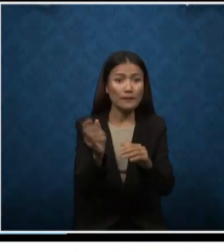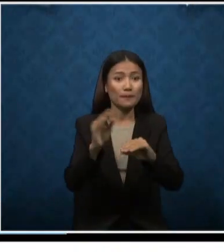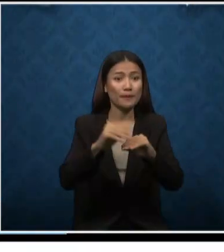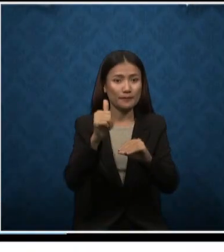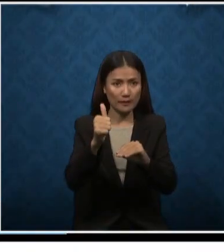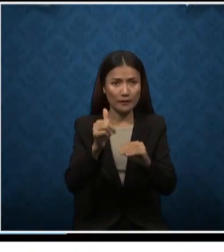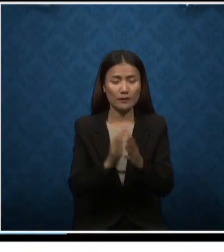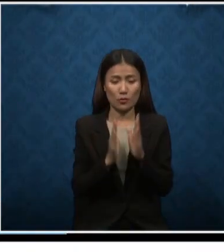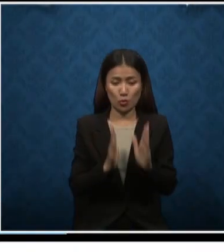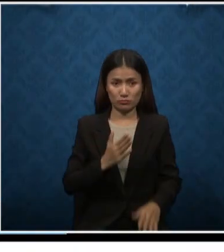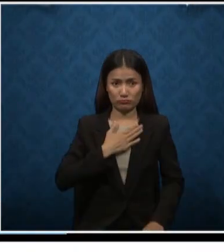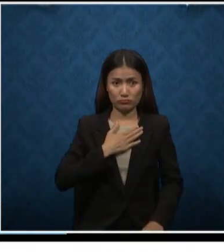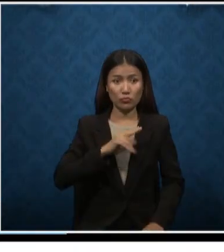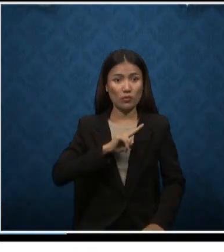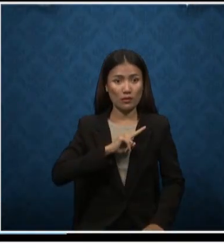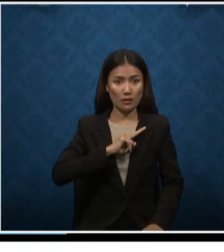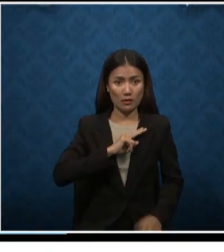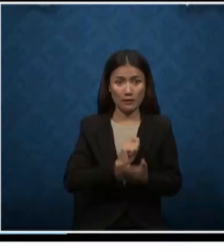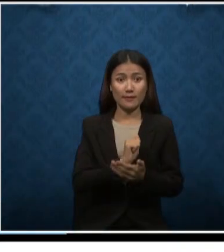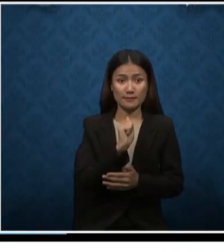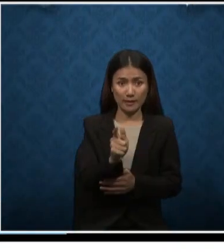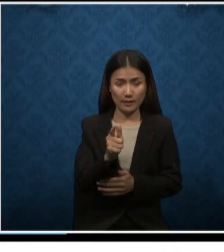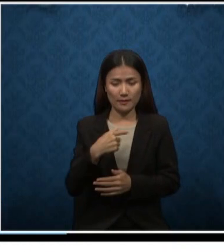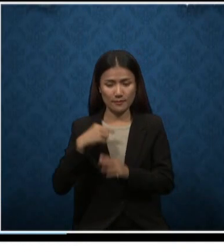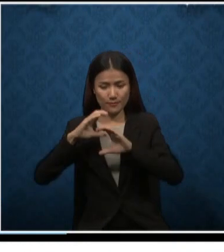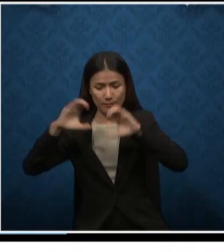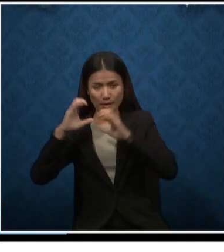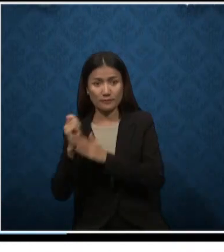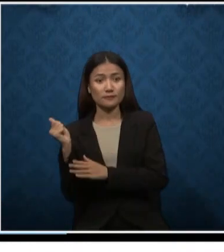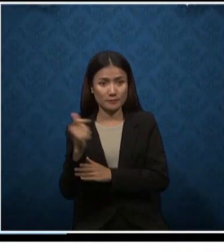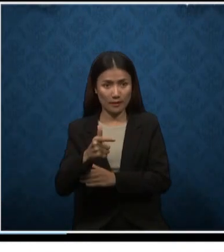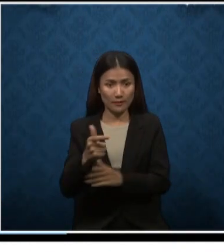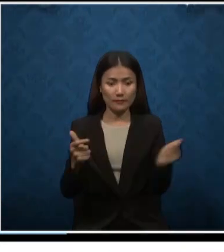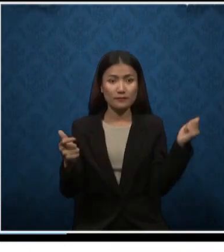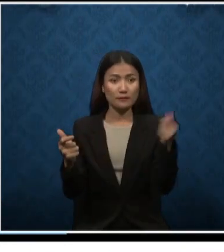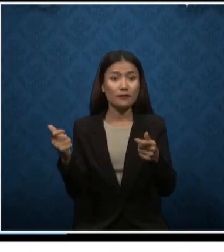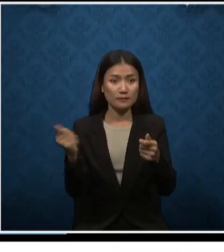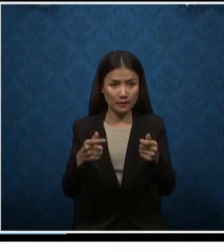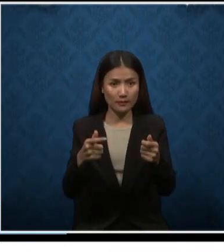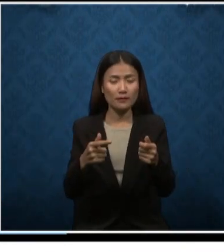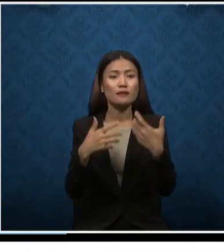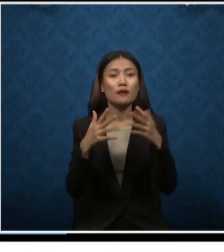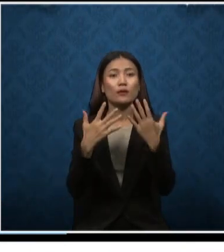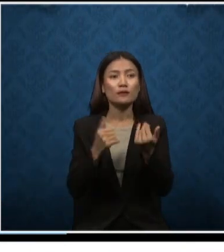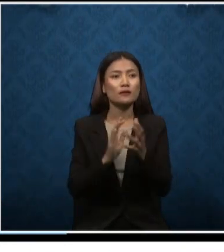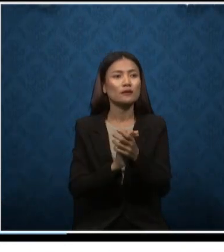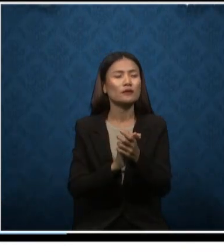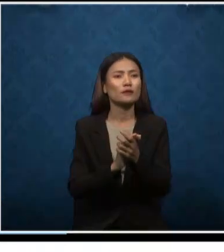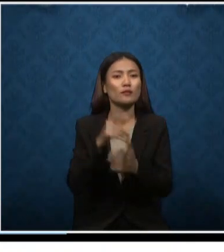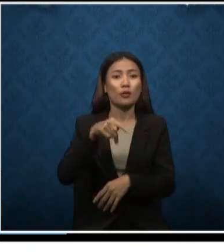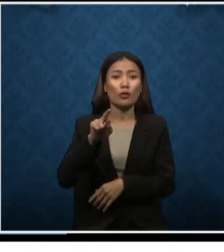นจะต้องจ่ายต่อเดือนได้โดยไม่ต้องแก้ไขกฎหมายระดับพระราชบัญญัติแต่อย่าง